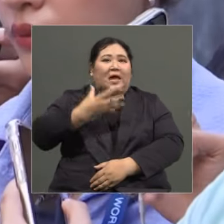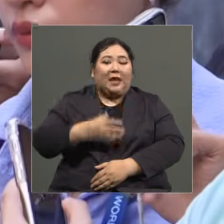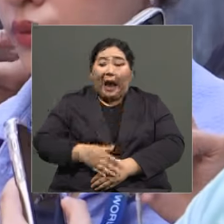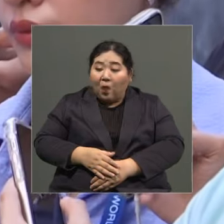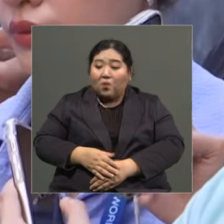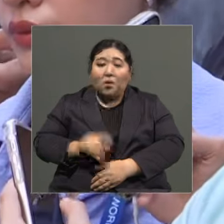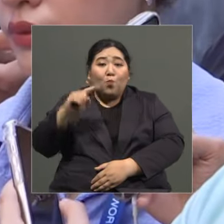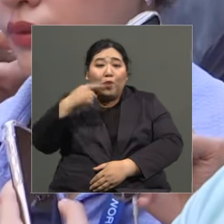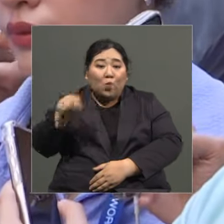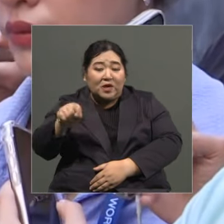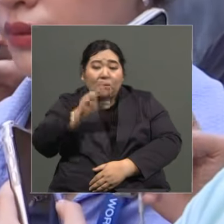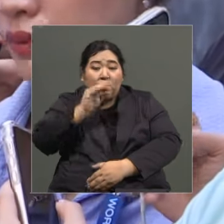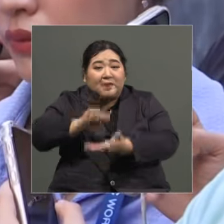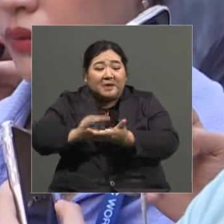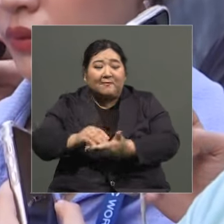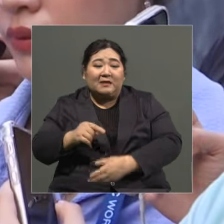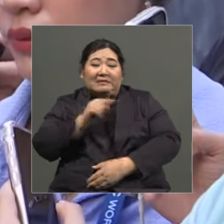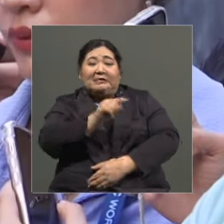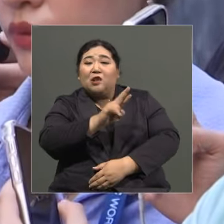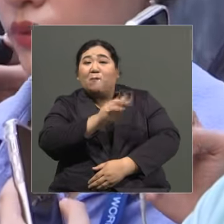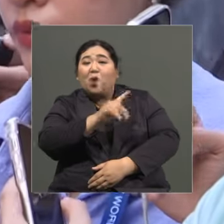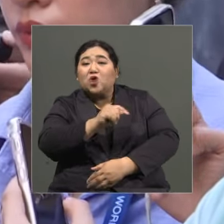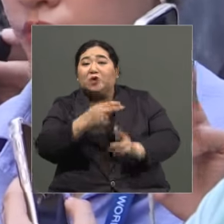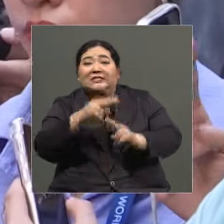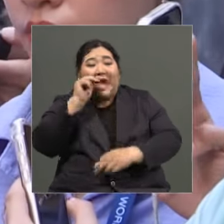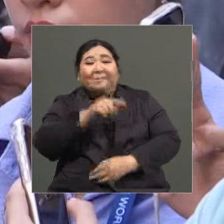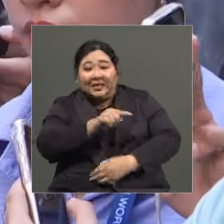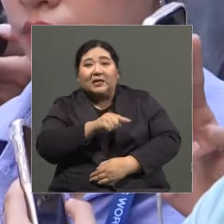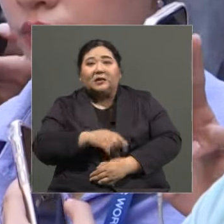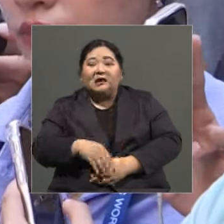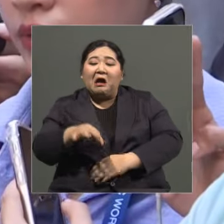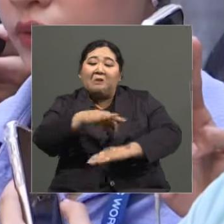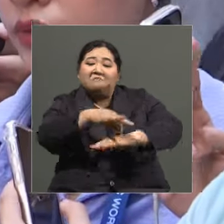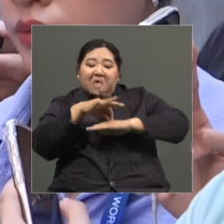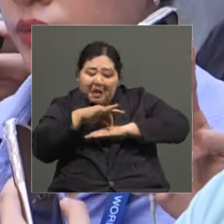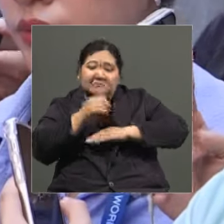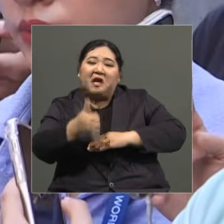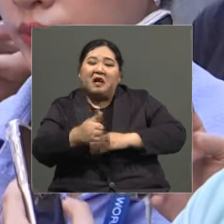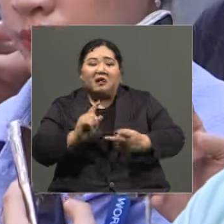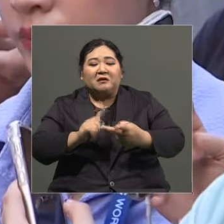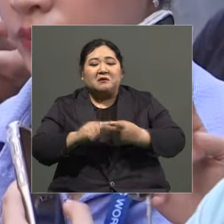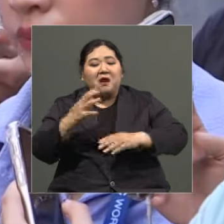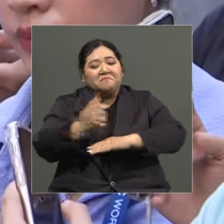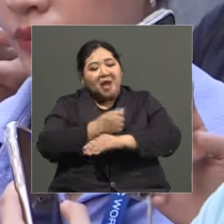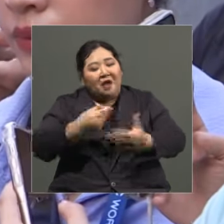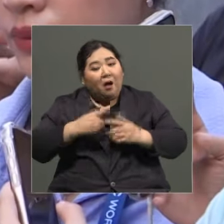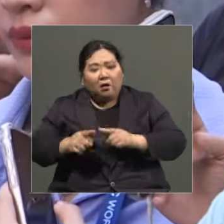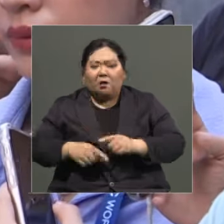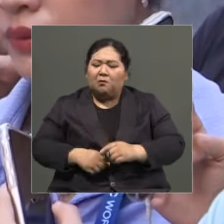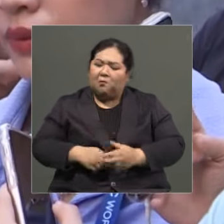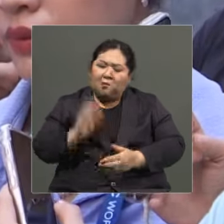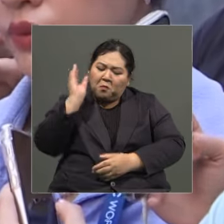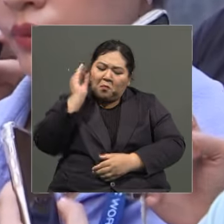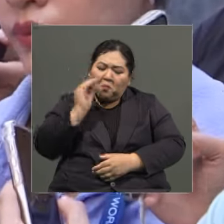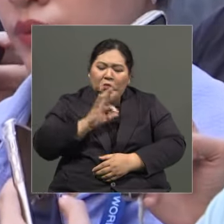ถึงรัฐมนตรีน้ำที่บอกว่าจะให้เข้าไปทำงานแล้วก็ไปรับตำแหน่งอะไรต่างๆในหน่วยงานแห่งหนึ่งซึ่งณเวลานั้น